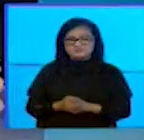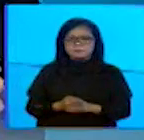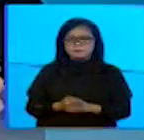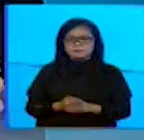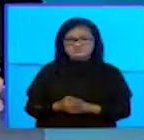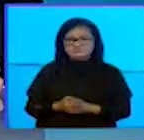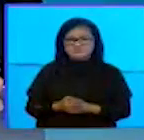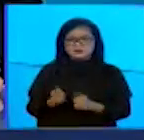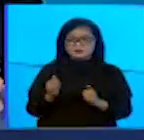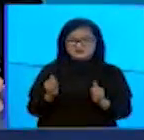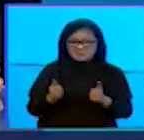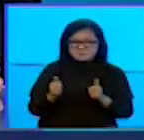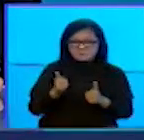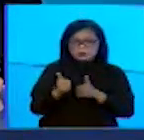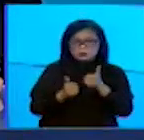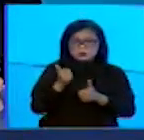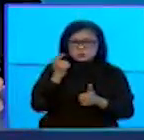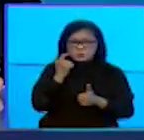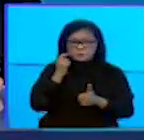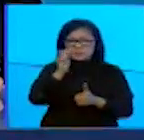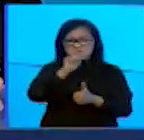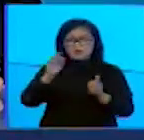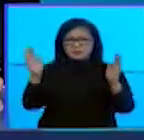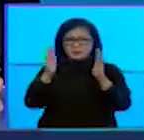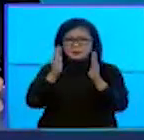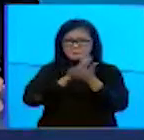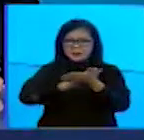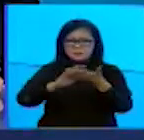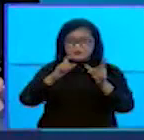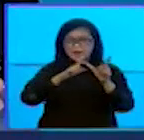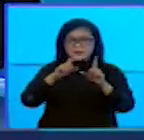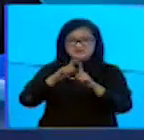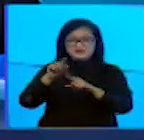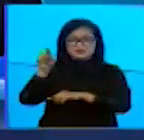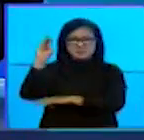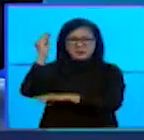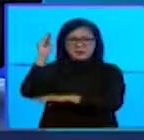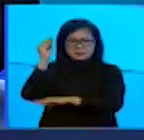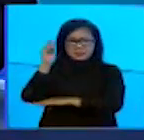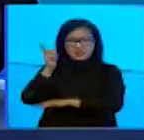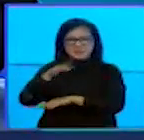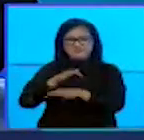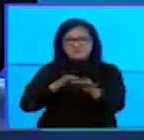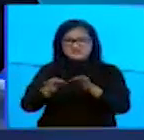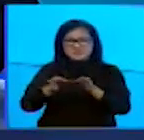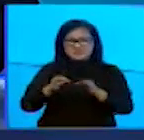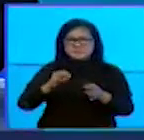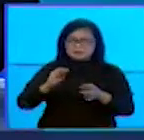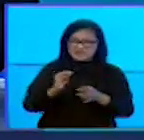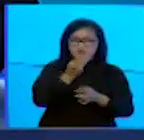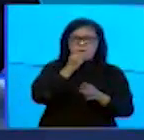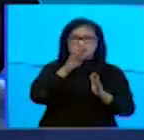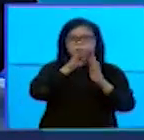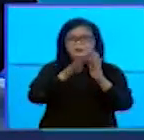Hai jelang uji coba Sekolah tetap buka Sekolah Dasar di kota menyiapkan sejumlah sarana menunjang penerapan disiplin protokol kesehatan